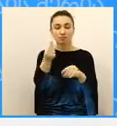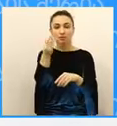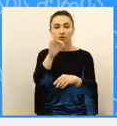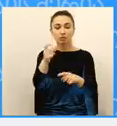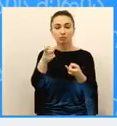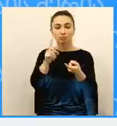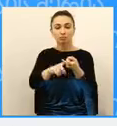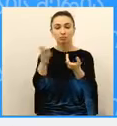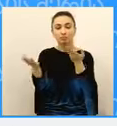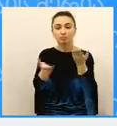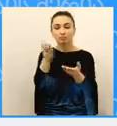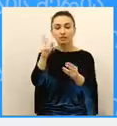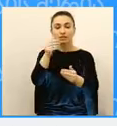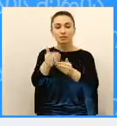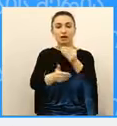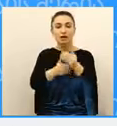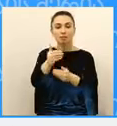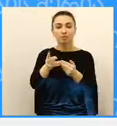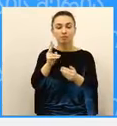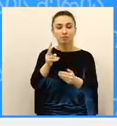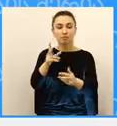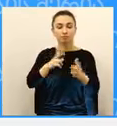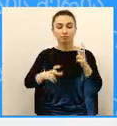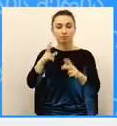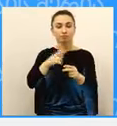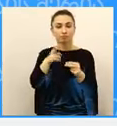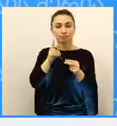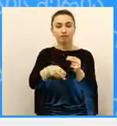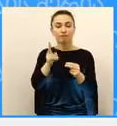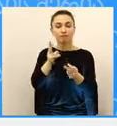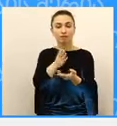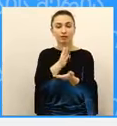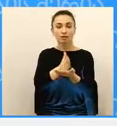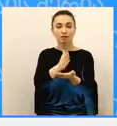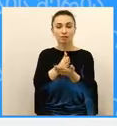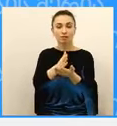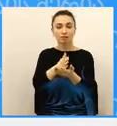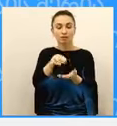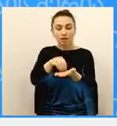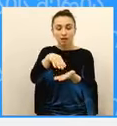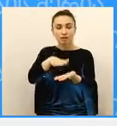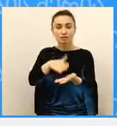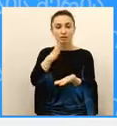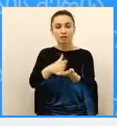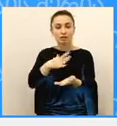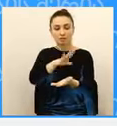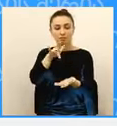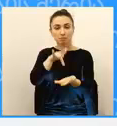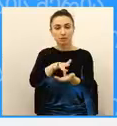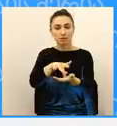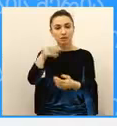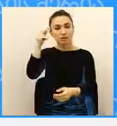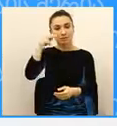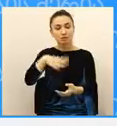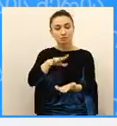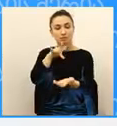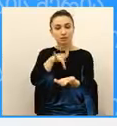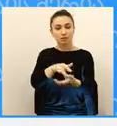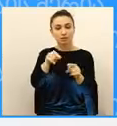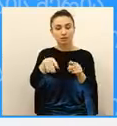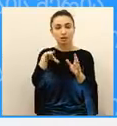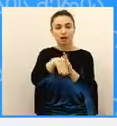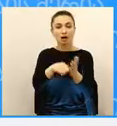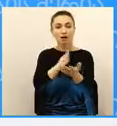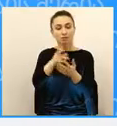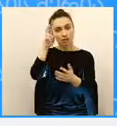ფინანსურ წახალისებას წარმატებული მაგისტრანტებისთვის, რომლებიც რეგისტრირებული არიან თბილისში, სწავლობენ